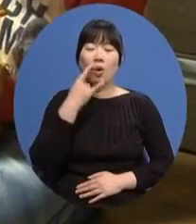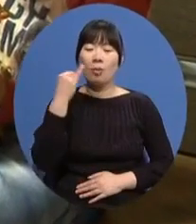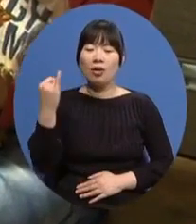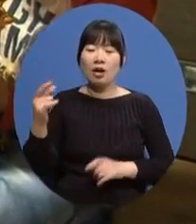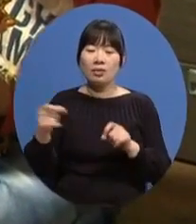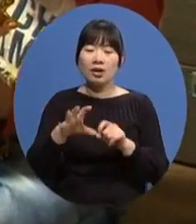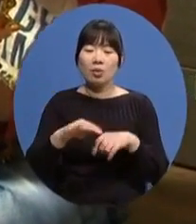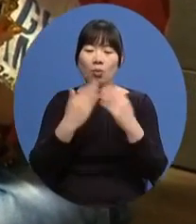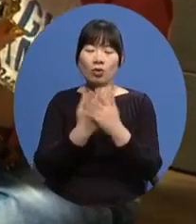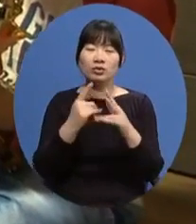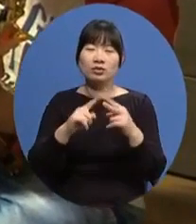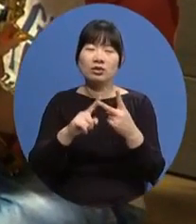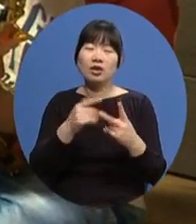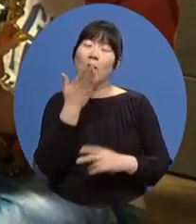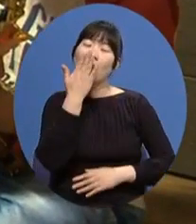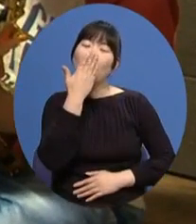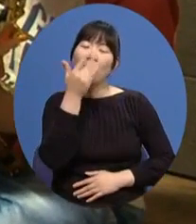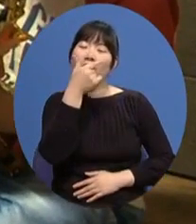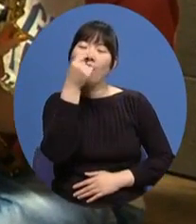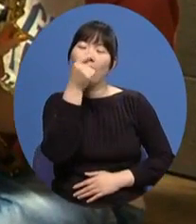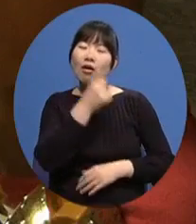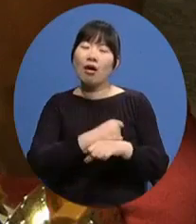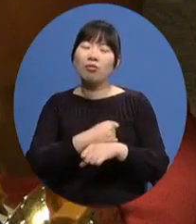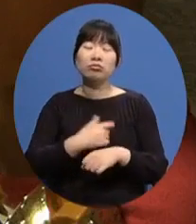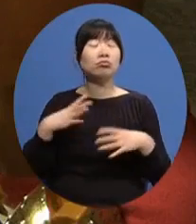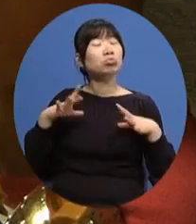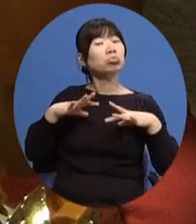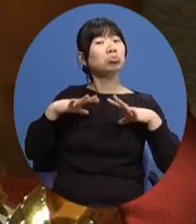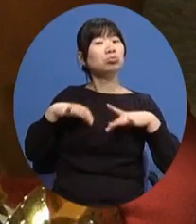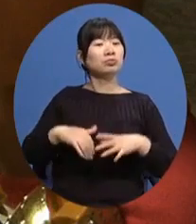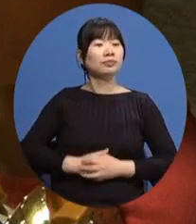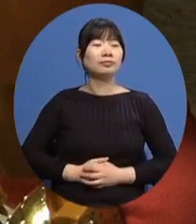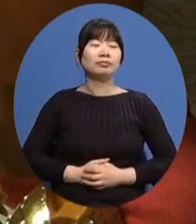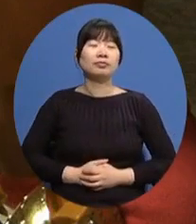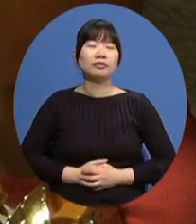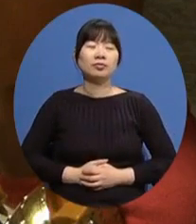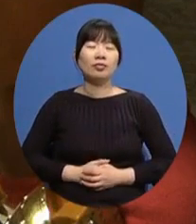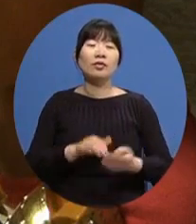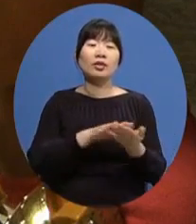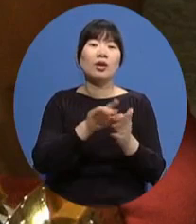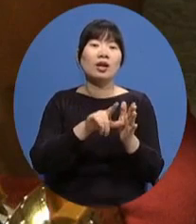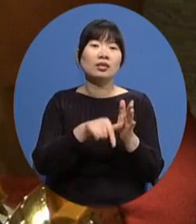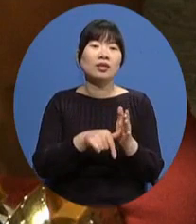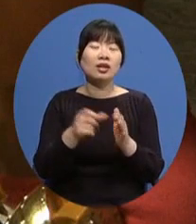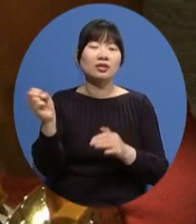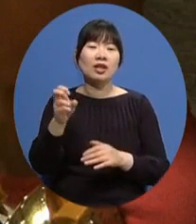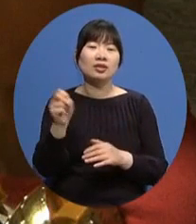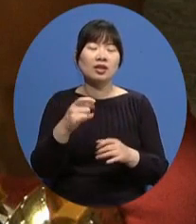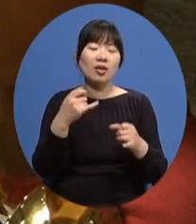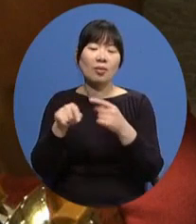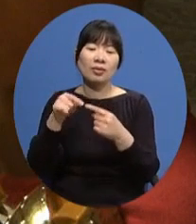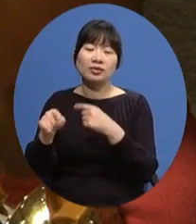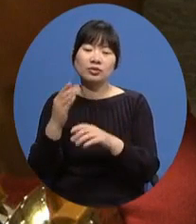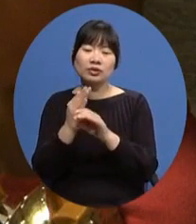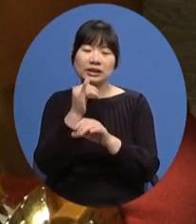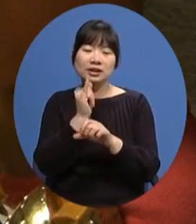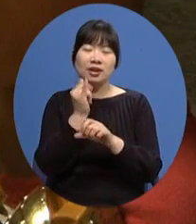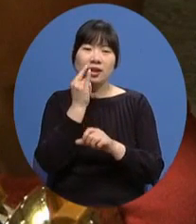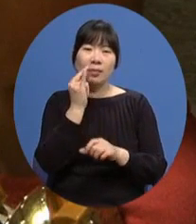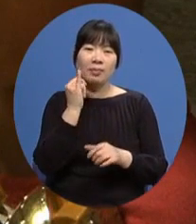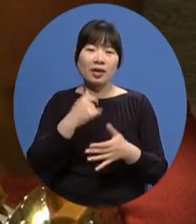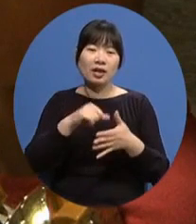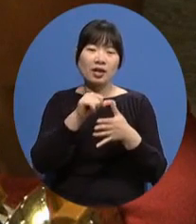엄마 앞에선 뭐든지 다 한다며 잘난 척을 하네요. 놀이를 하면서 자꾸만 어긋나는 엄마와